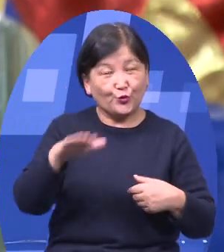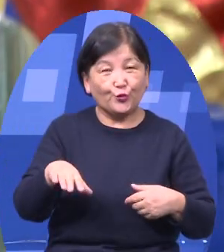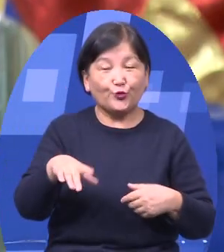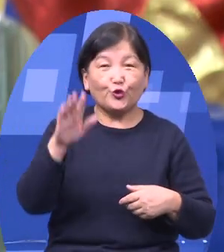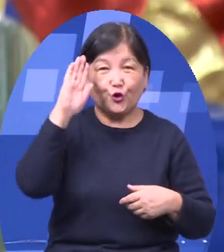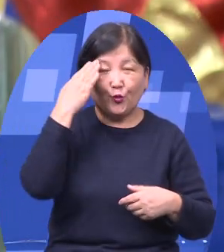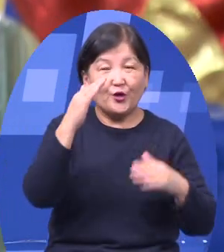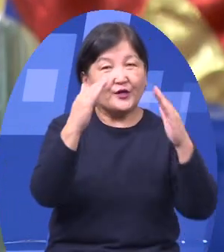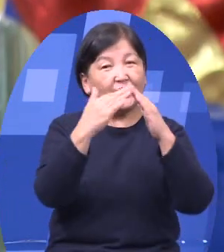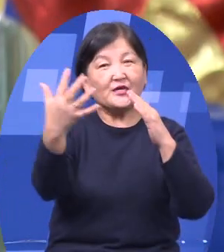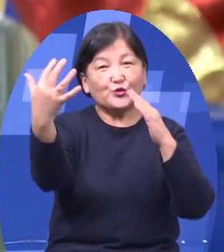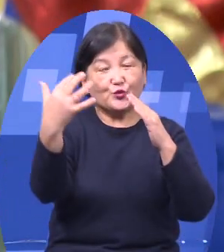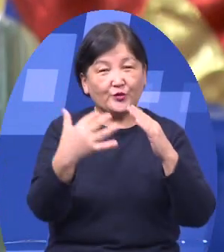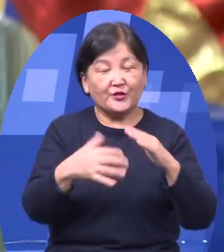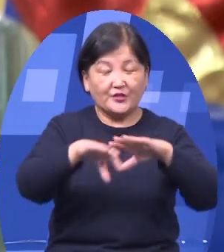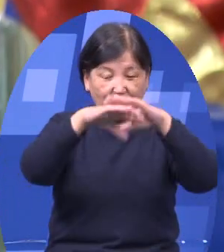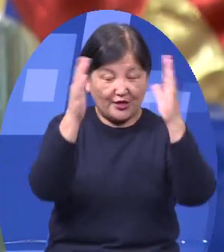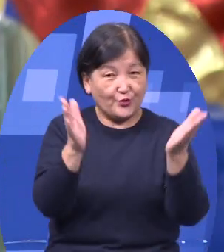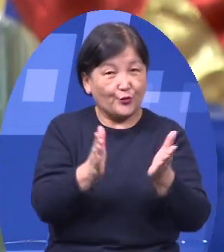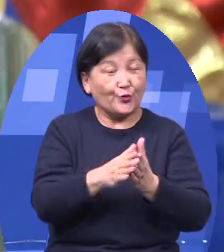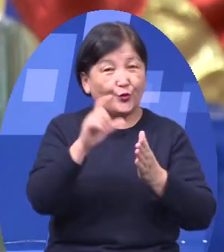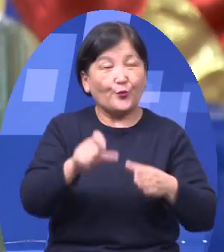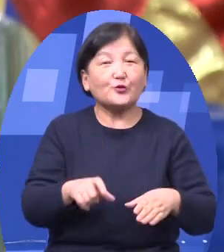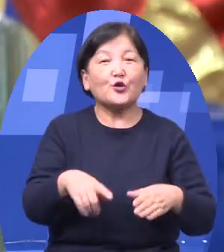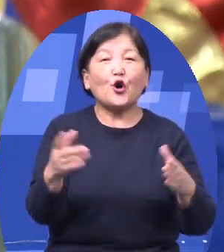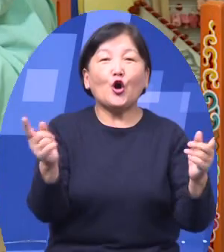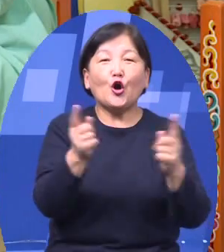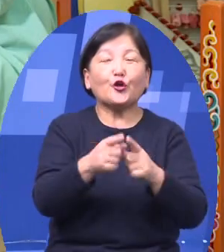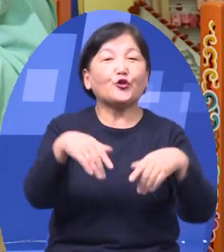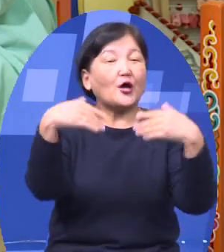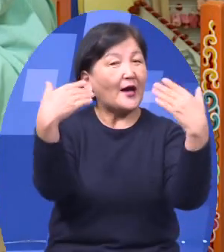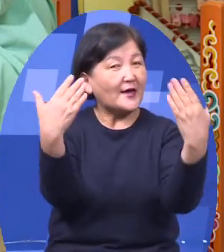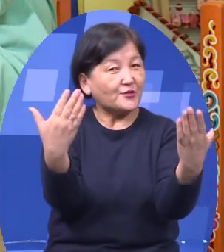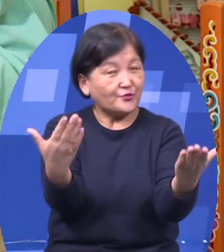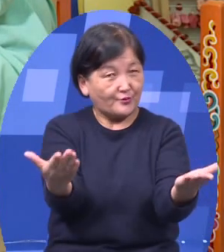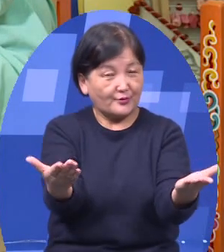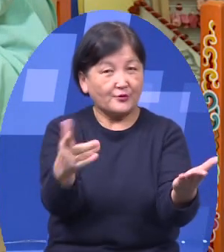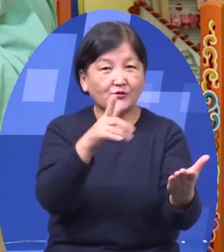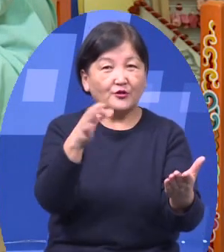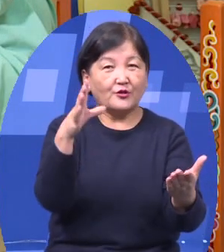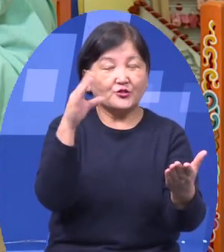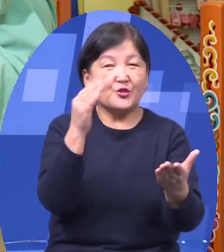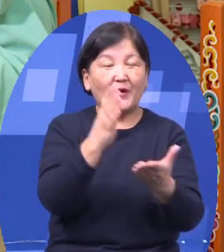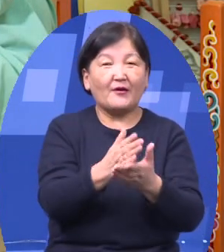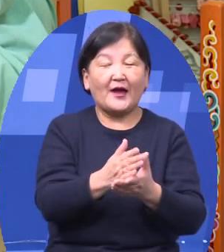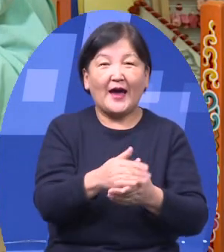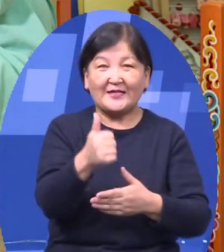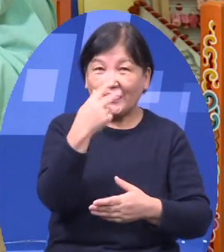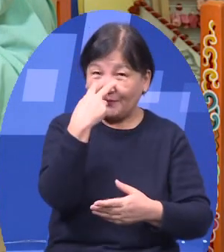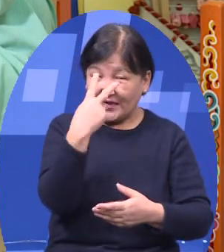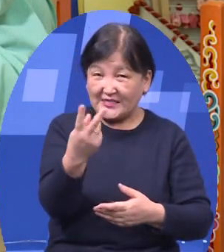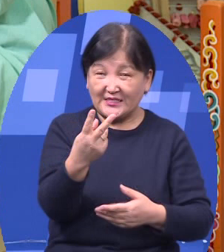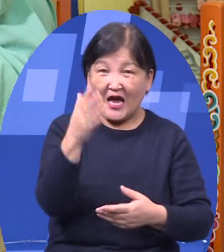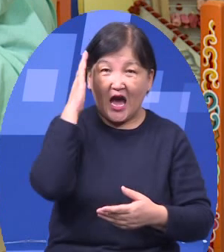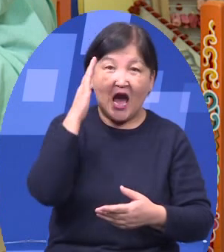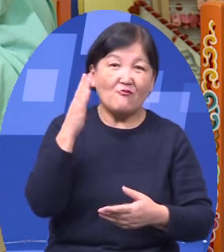өвөөгийнд цуглан гэр дүүрэн хүмүүс хоорондоо гар зөрүүлэн бүгдээрээ залгав. Ачаад байсан чинь